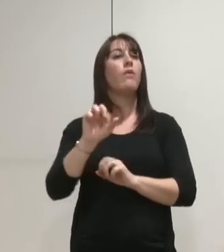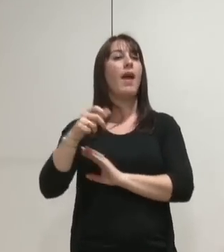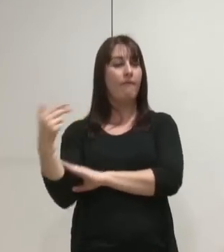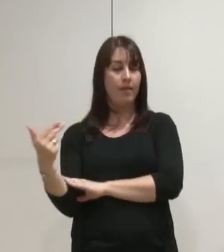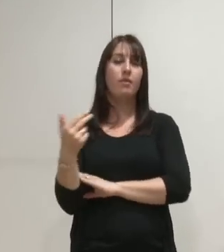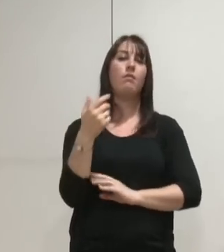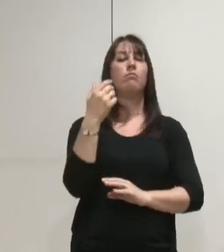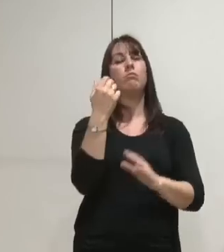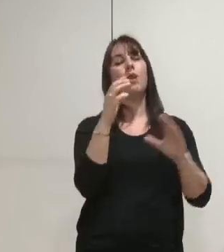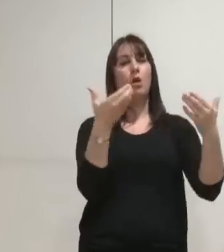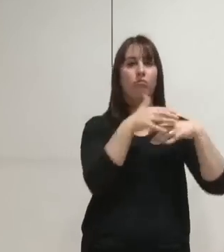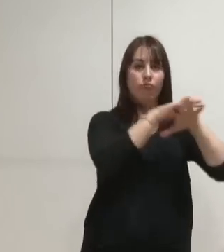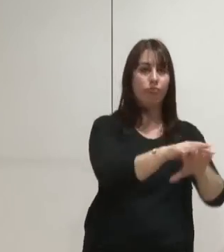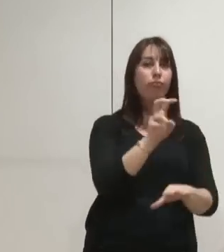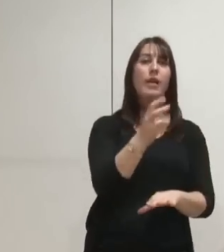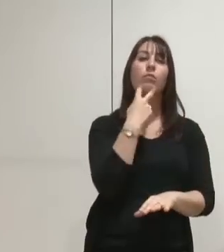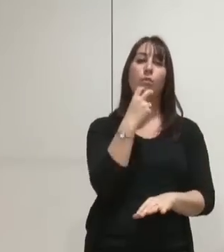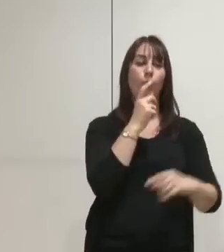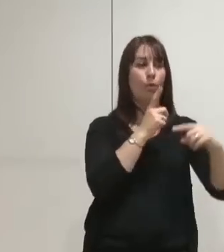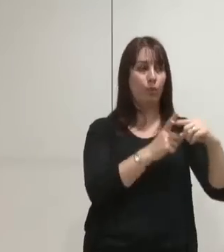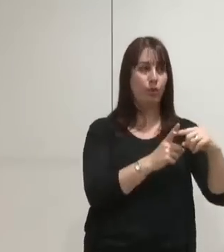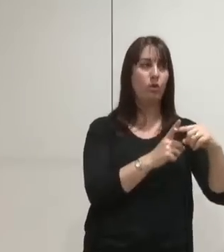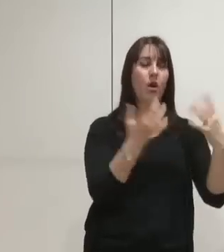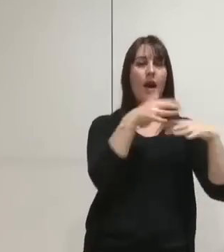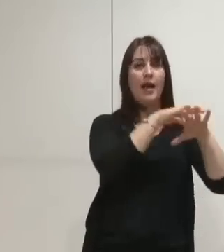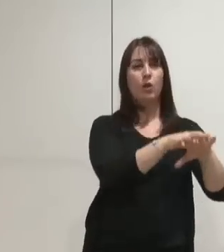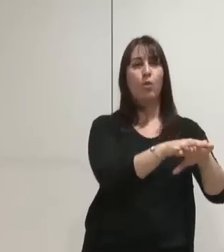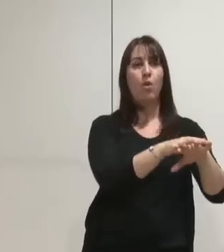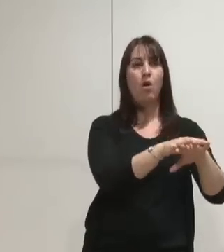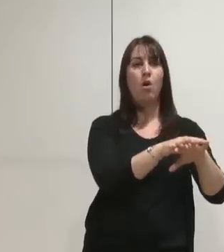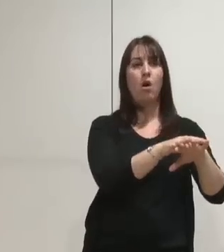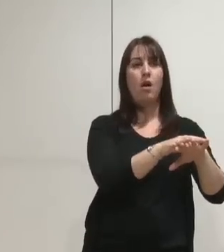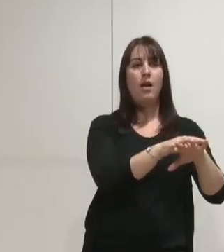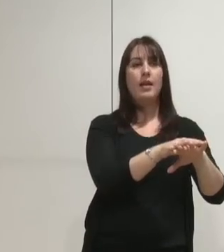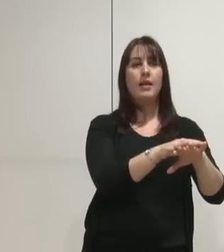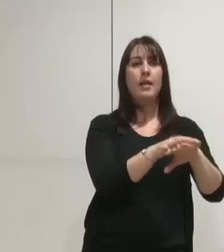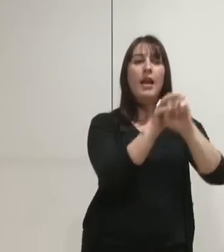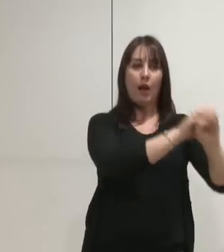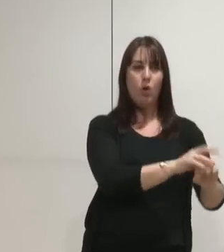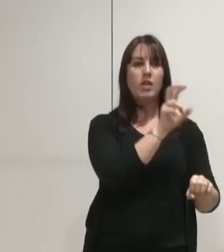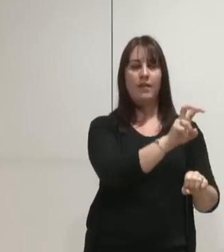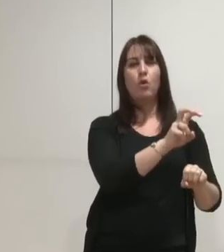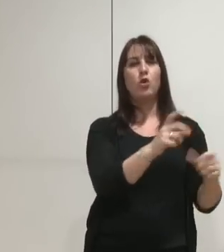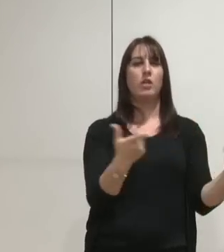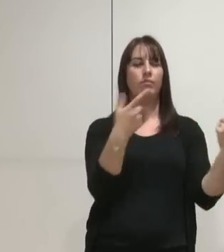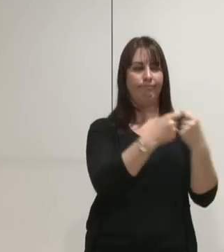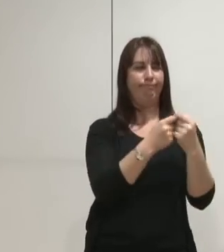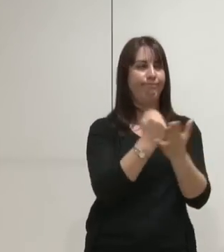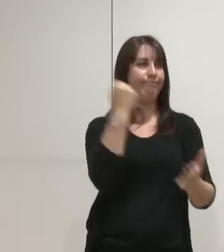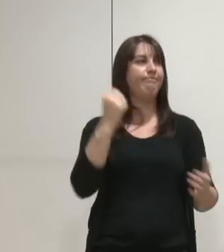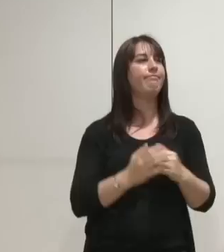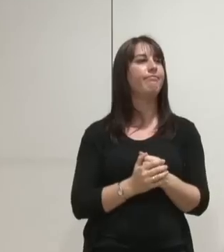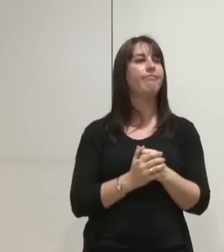rassemblement citoyen de la gauche et écologistes délibération numéro 4 adopté également la délibération